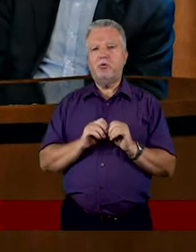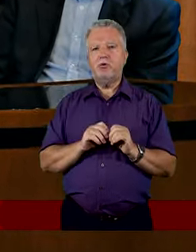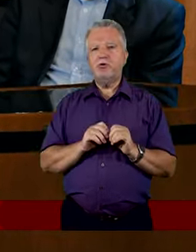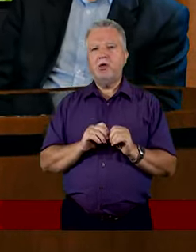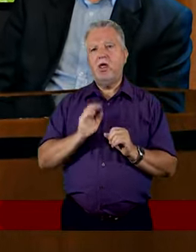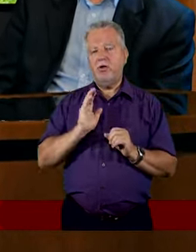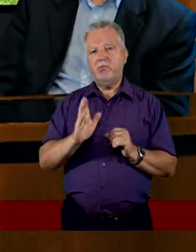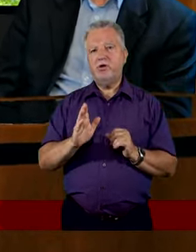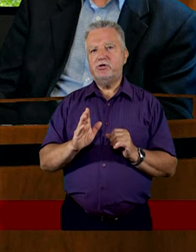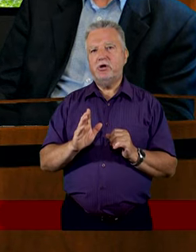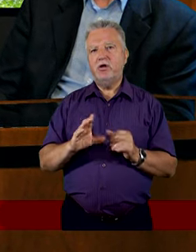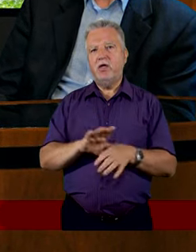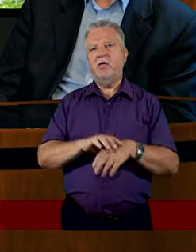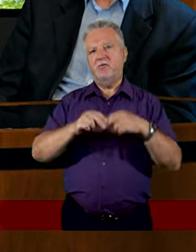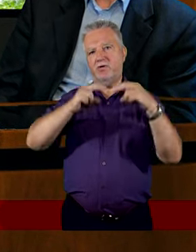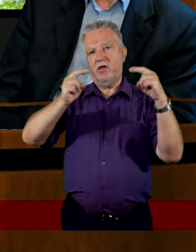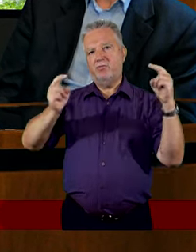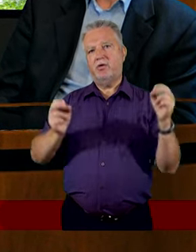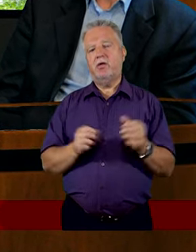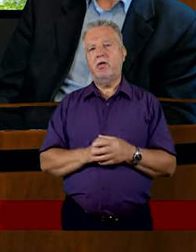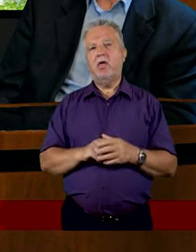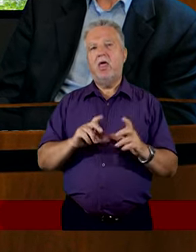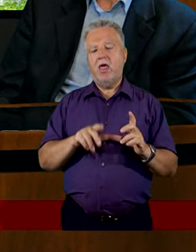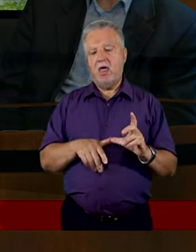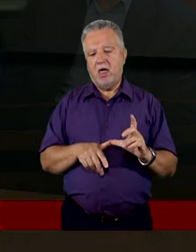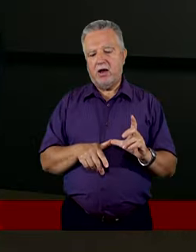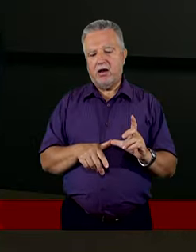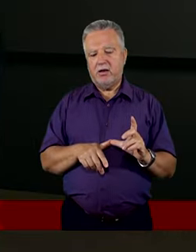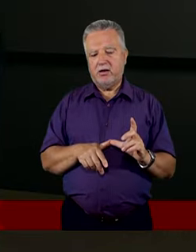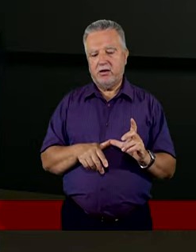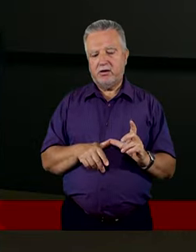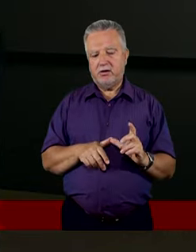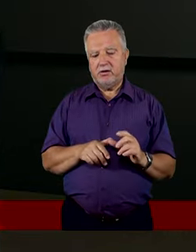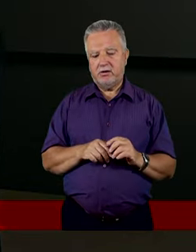doskonałość będzie dopiero w niebie. Ale